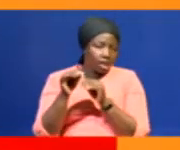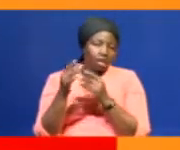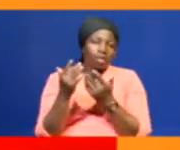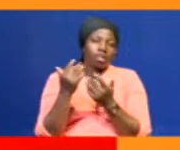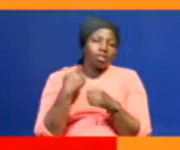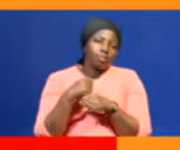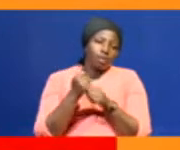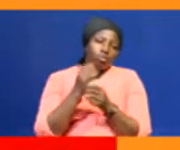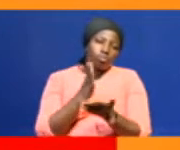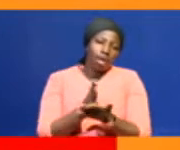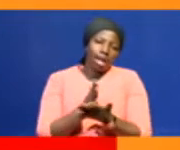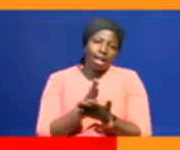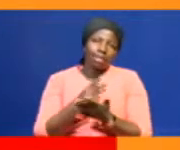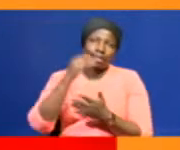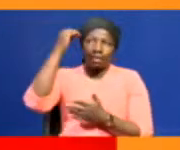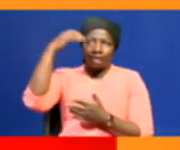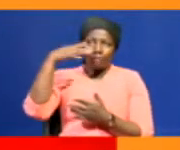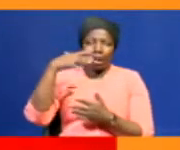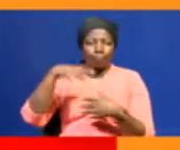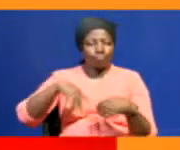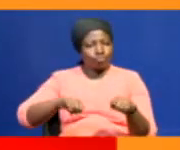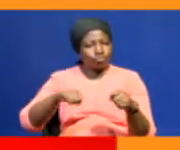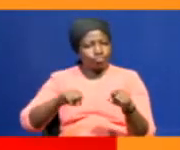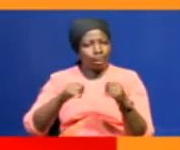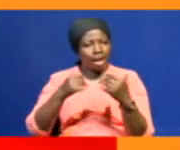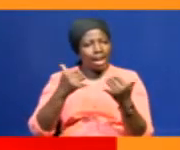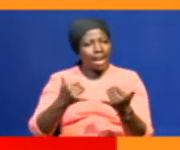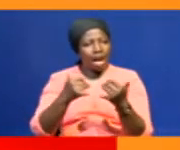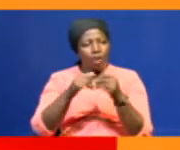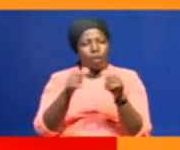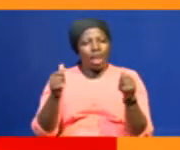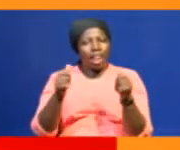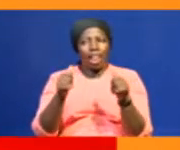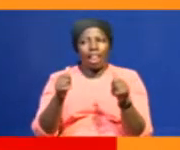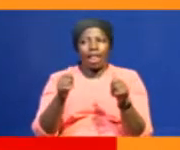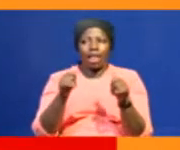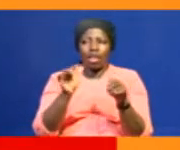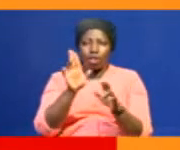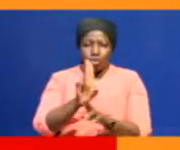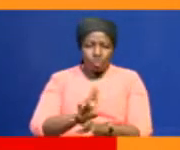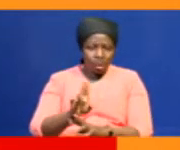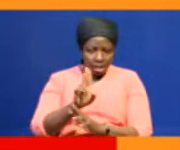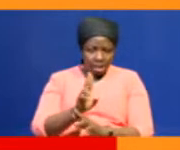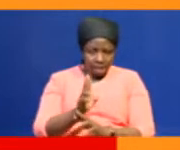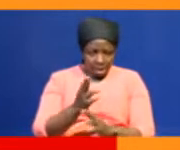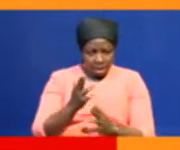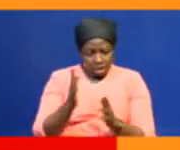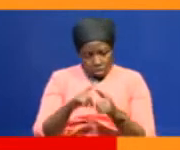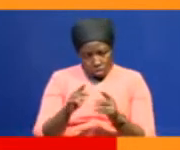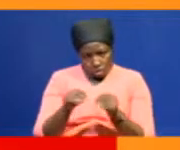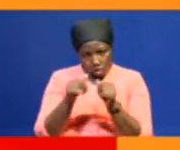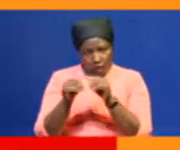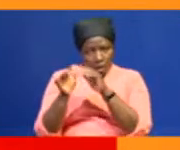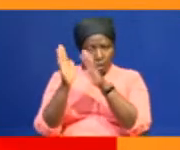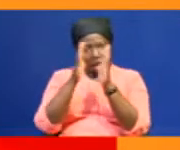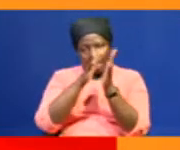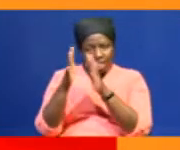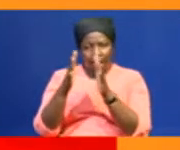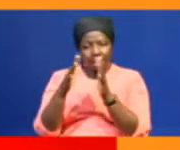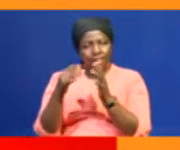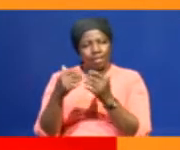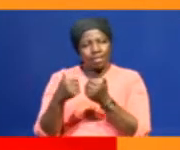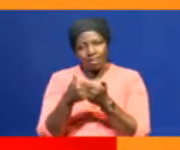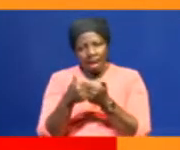kwamba pikipiki za umeme zinakumbatiwa zaidi katika tu kukabiliana na mabadiliko ya tabia nchi, na pia katika kuhakikisha kwamba taifa linapata ushuru